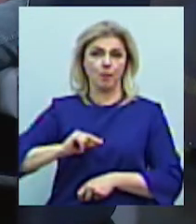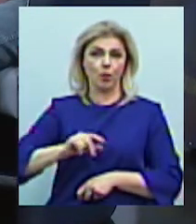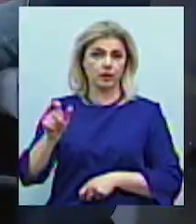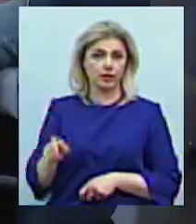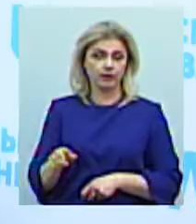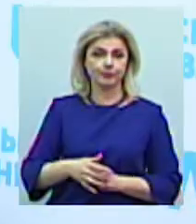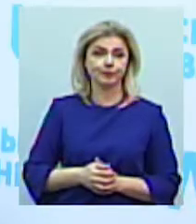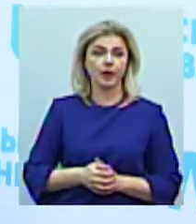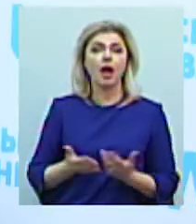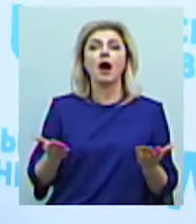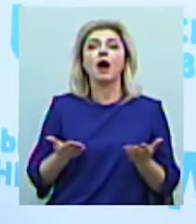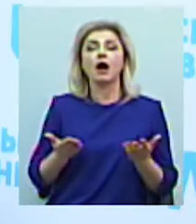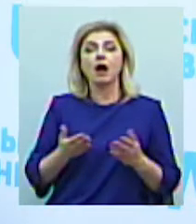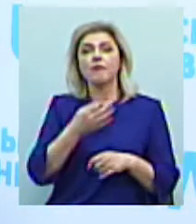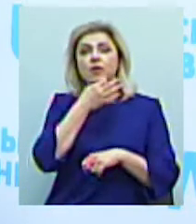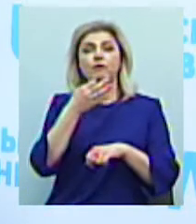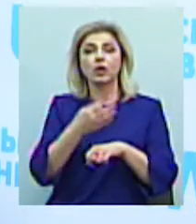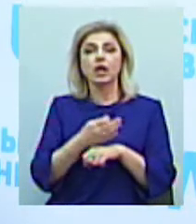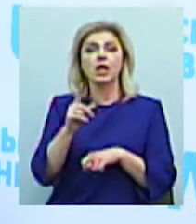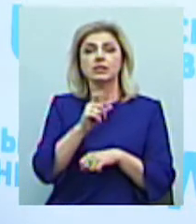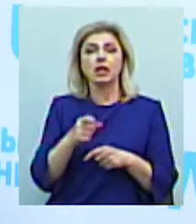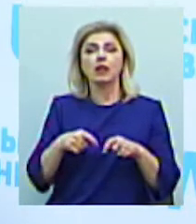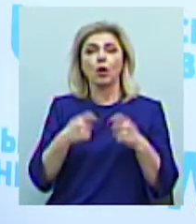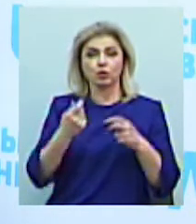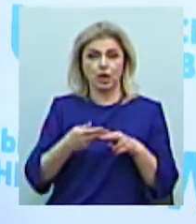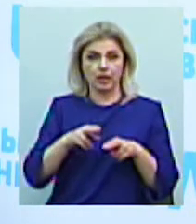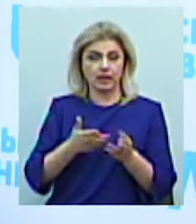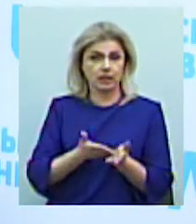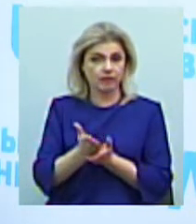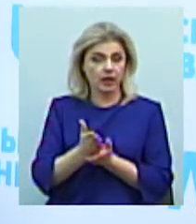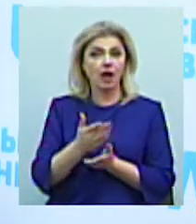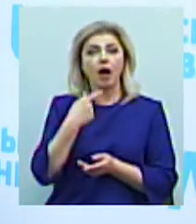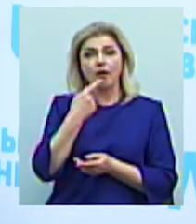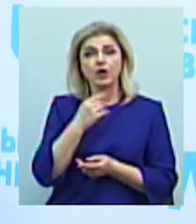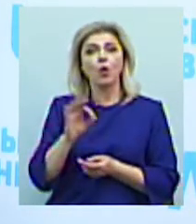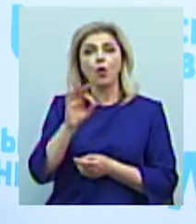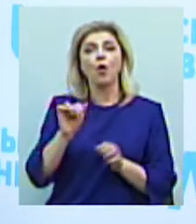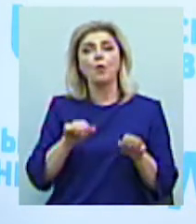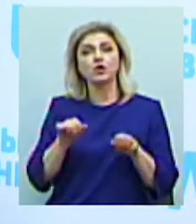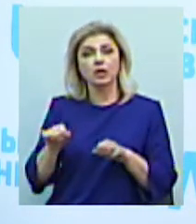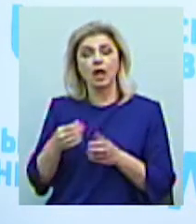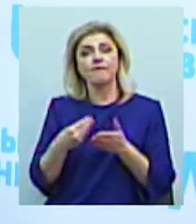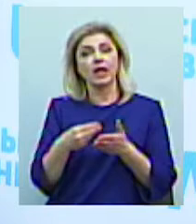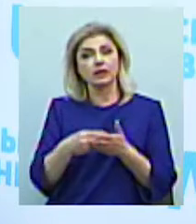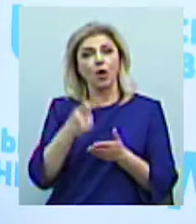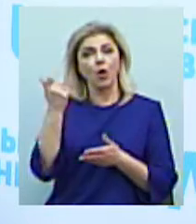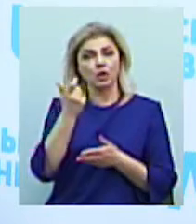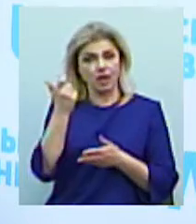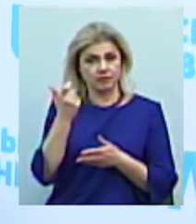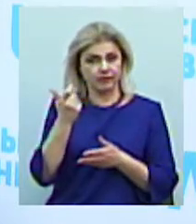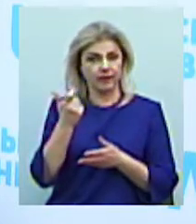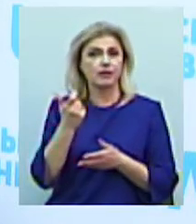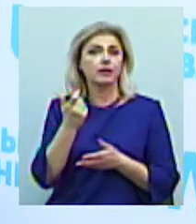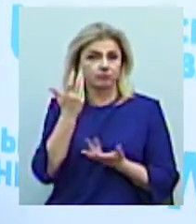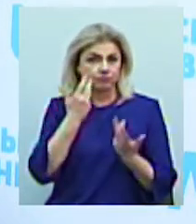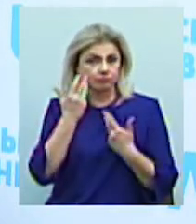скажите, будь ласка, яка відповідальність встановлена за порушення у цій сфері? Адже йдеться і про можливі фінансово-господарські зловживання,